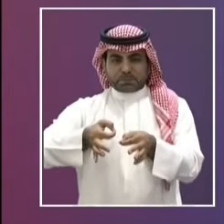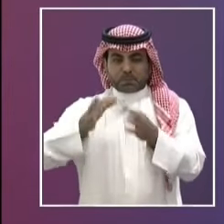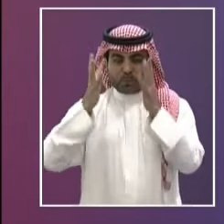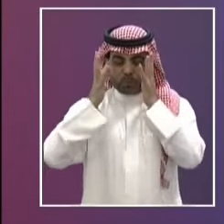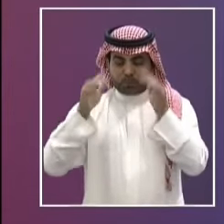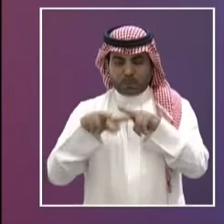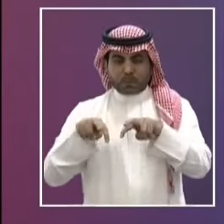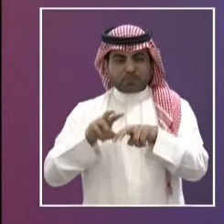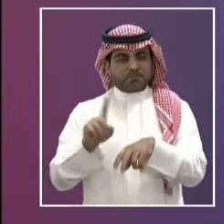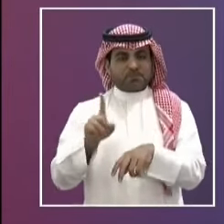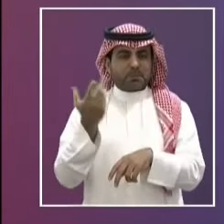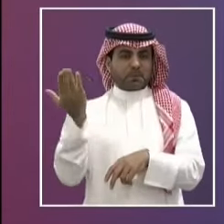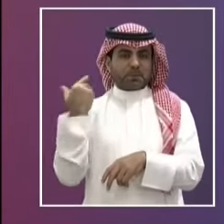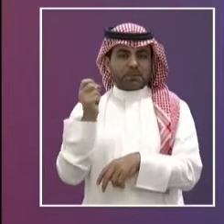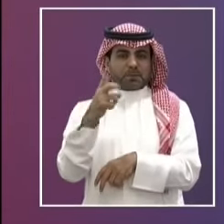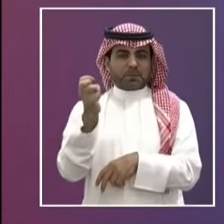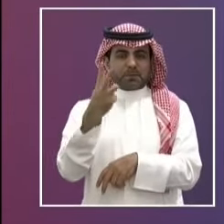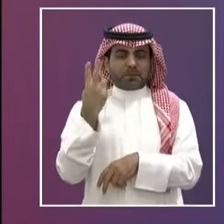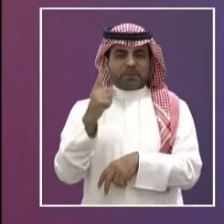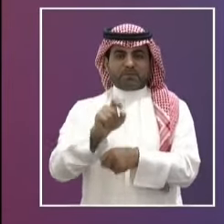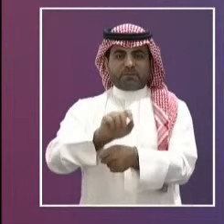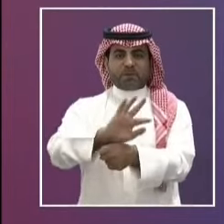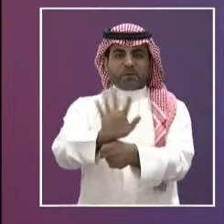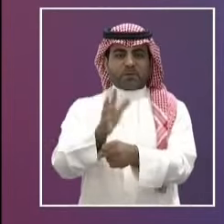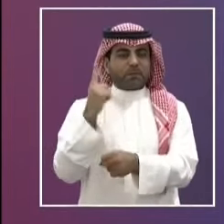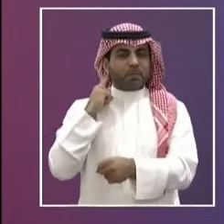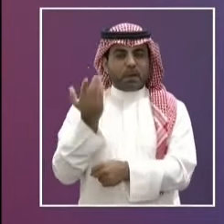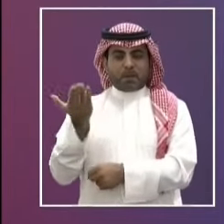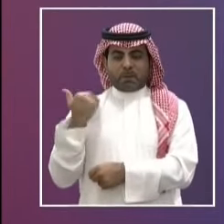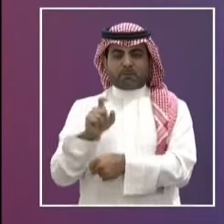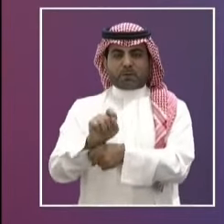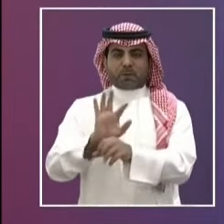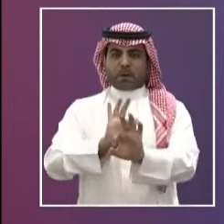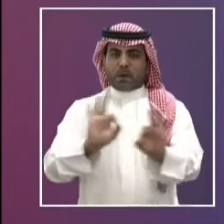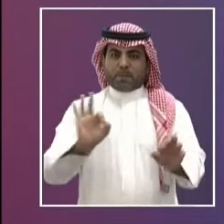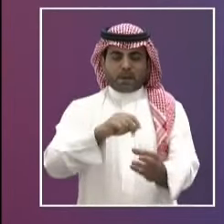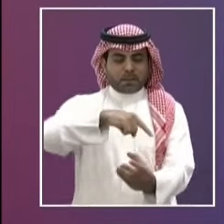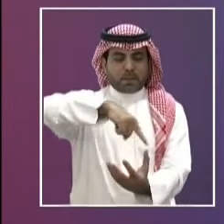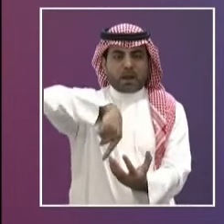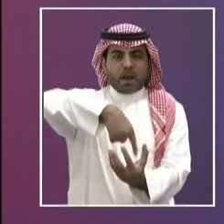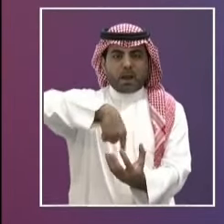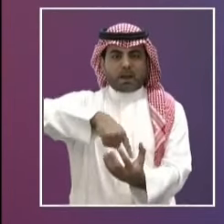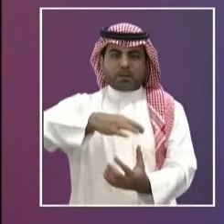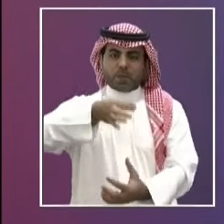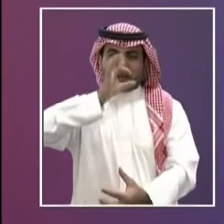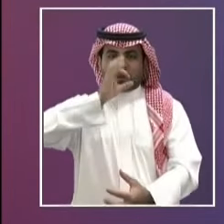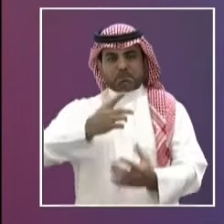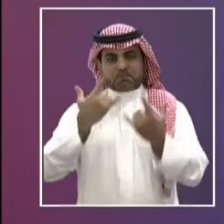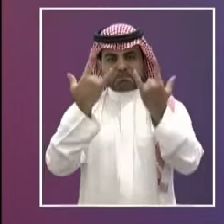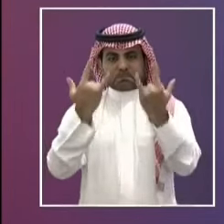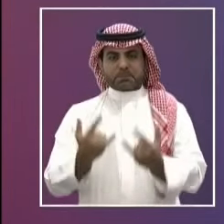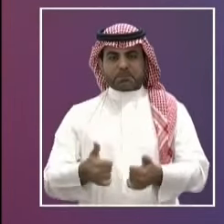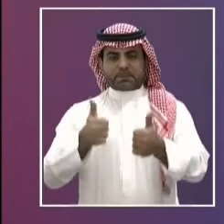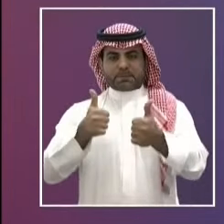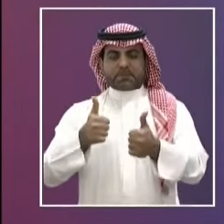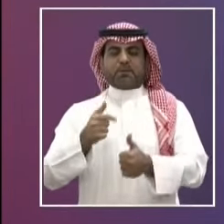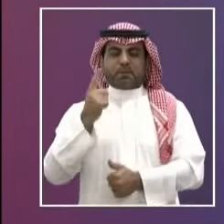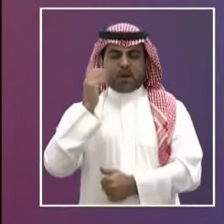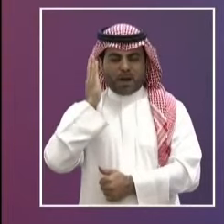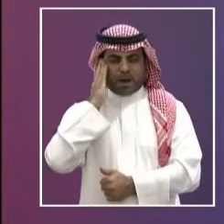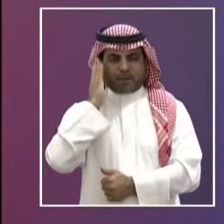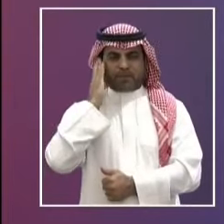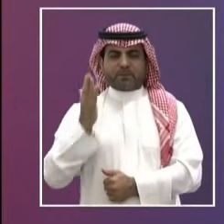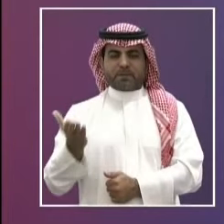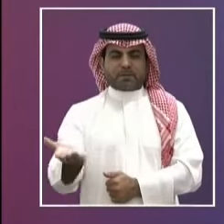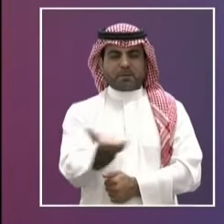انتشرت الأشهر الماضية مع هذه الجائحة، وقبل الأشهر الماضية مع أمور أخرى طبية، ونعلم تماما بأنها